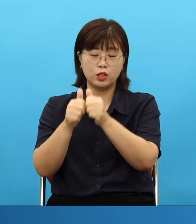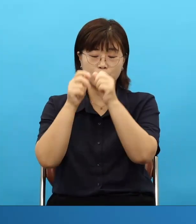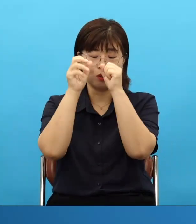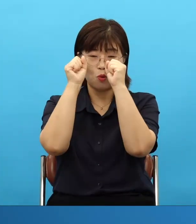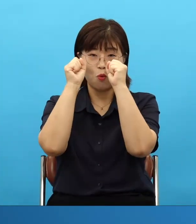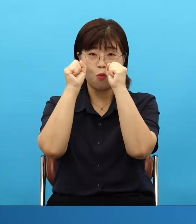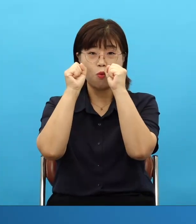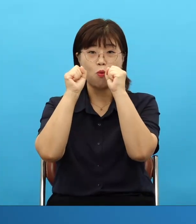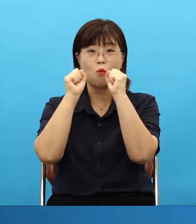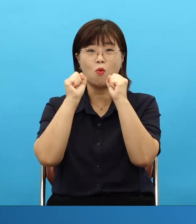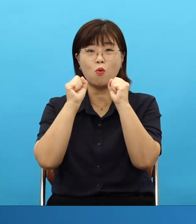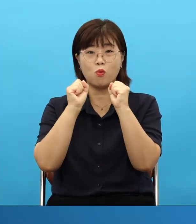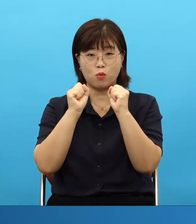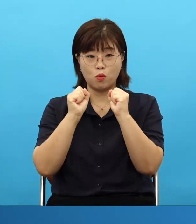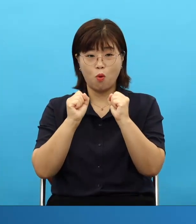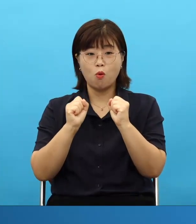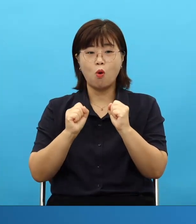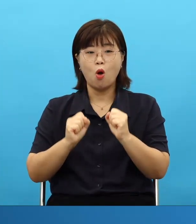계시고